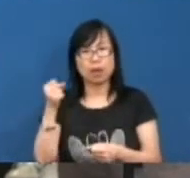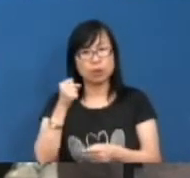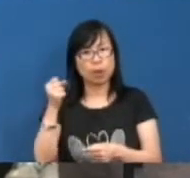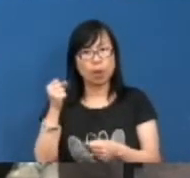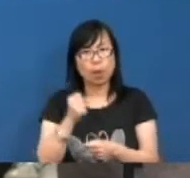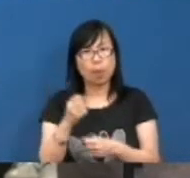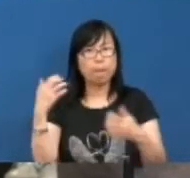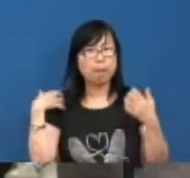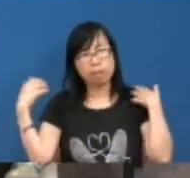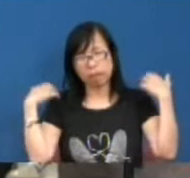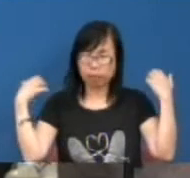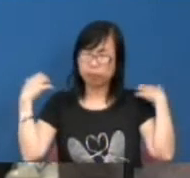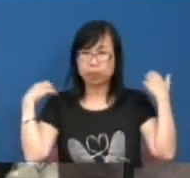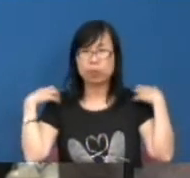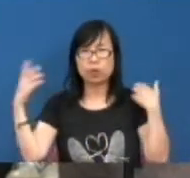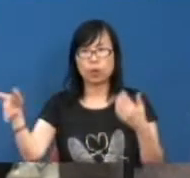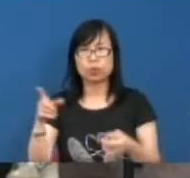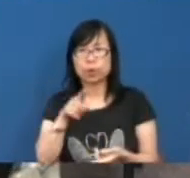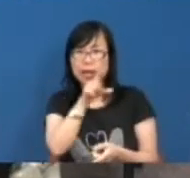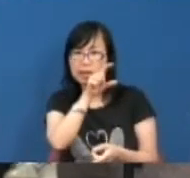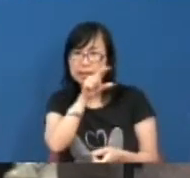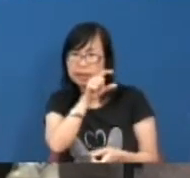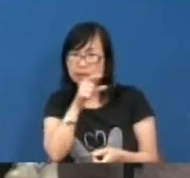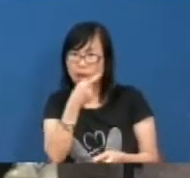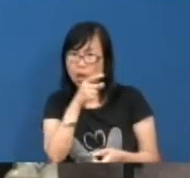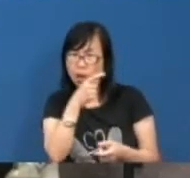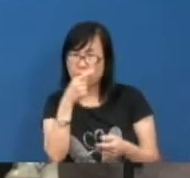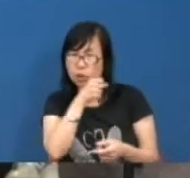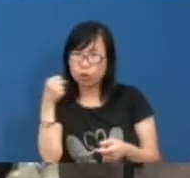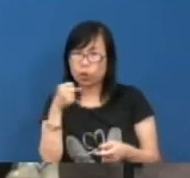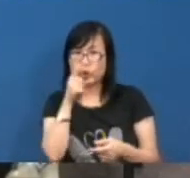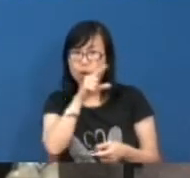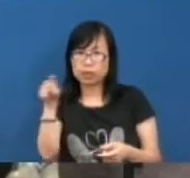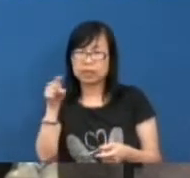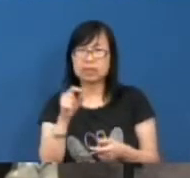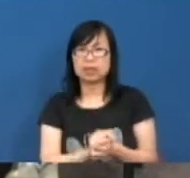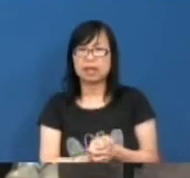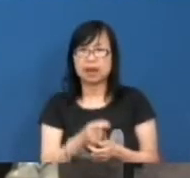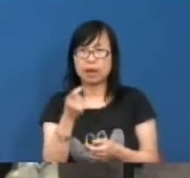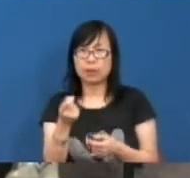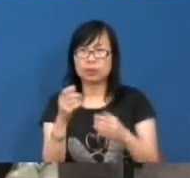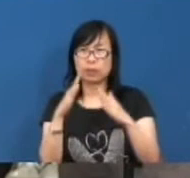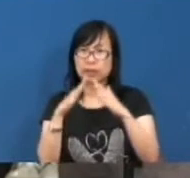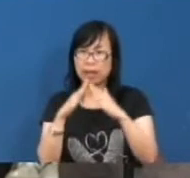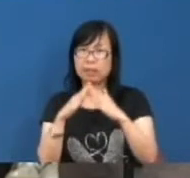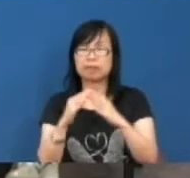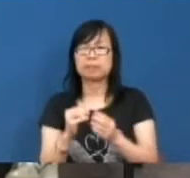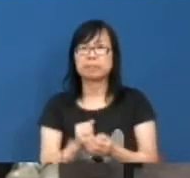歌詞裏邊咧都盡顯到我哋即係小市民小康之家喺即